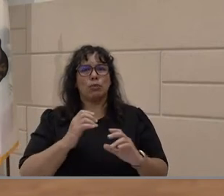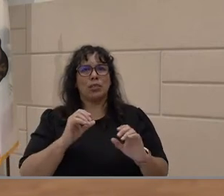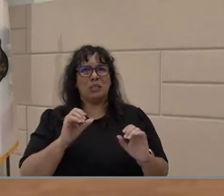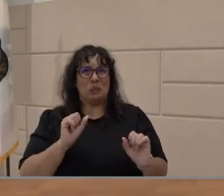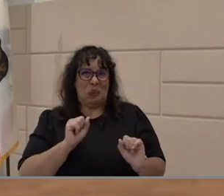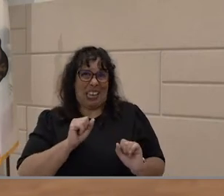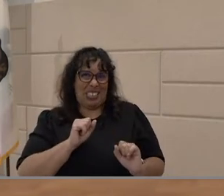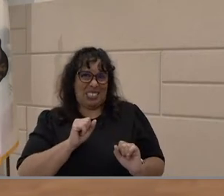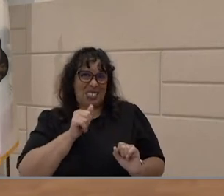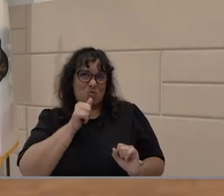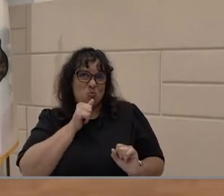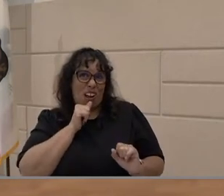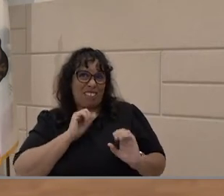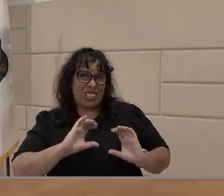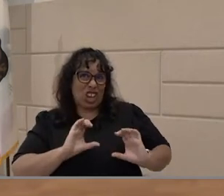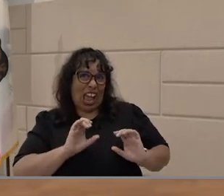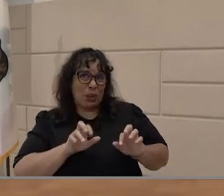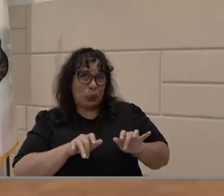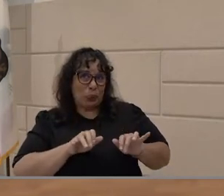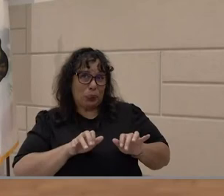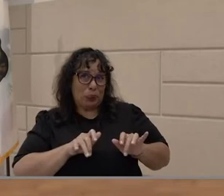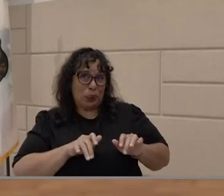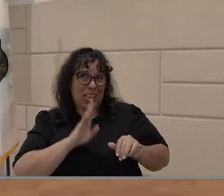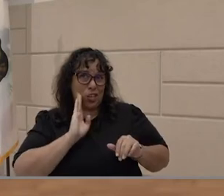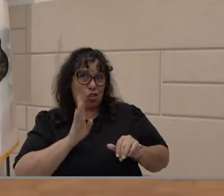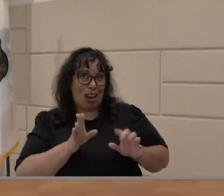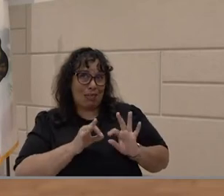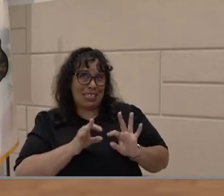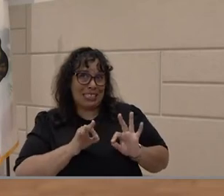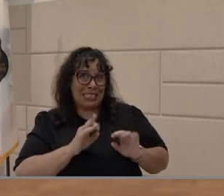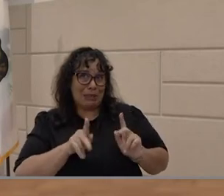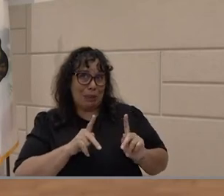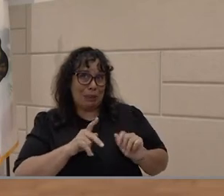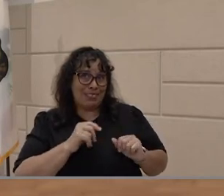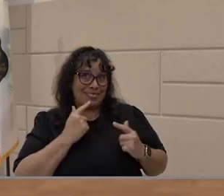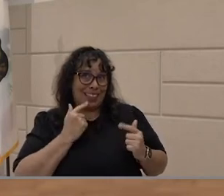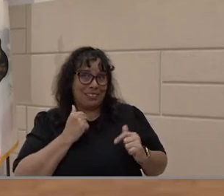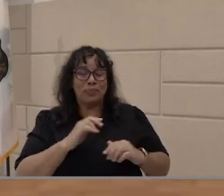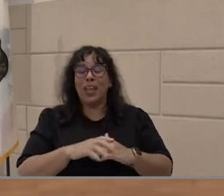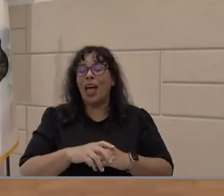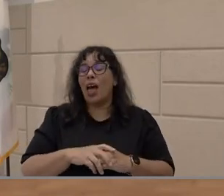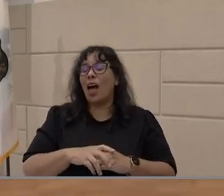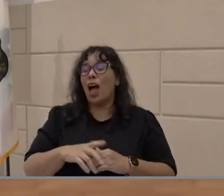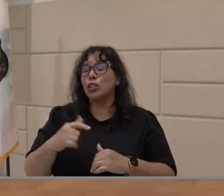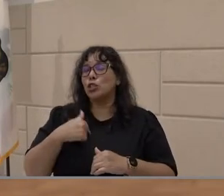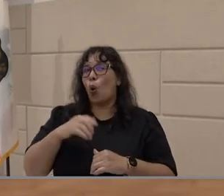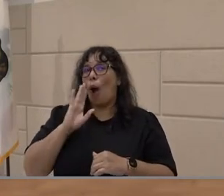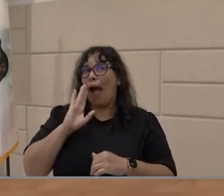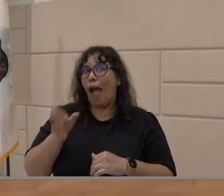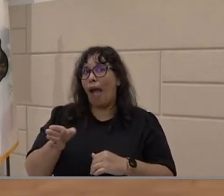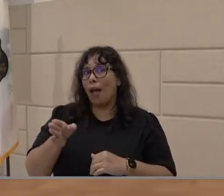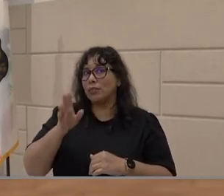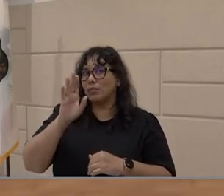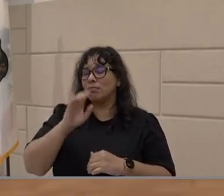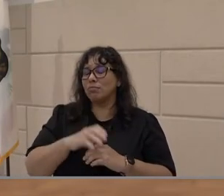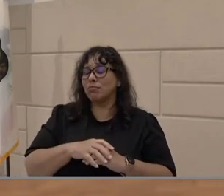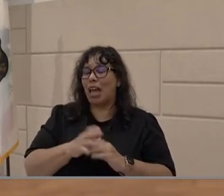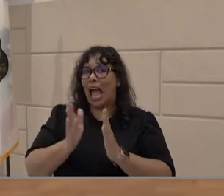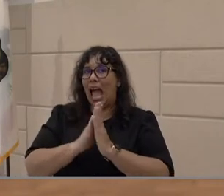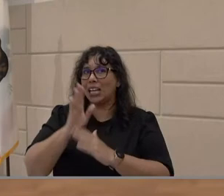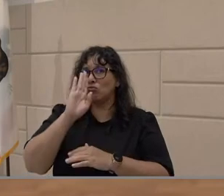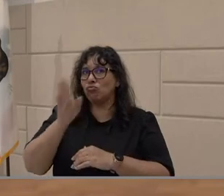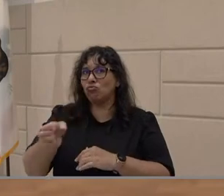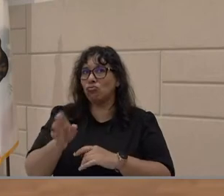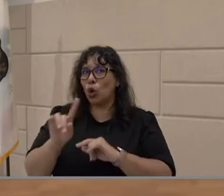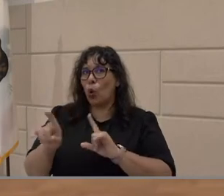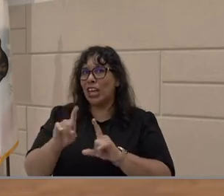ជាមួយយើងហើយយើងក្នុងកម្មវិធីហ្នឹងយើងបានជជែកឆ្លងឆ្លើយគ្នាហើយខ្ញុំបានសួរ